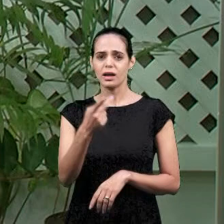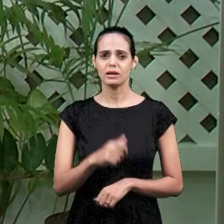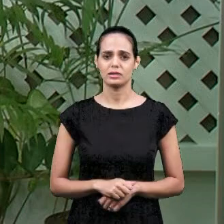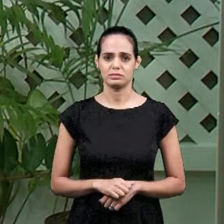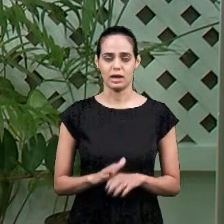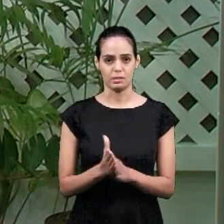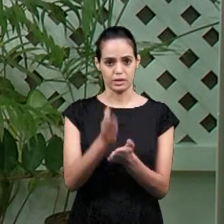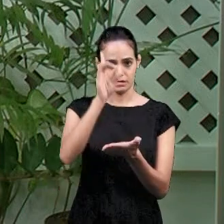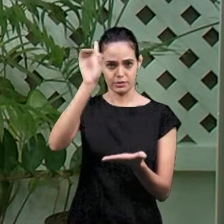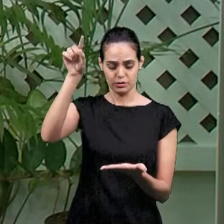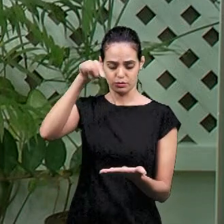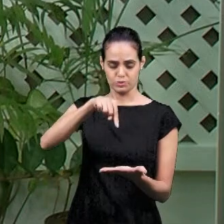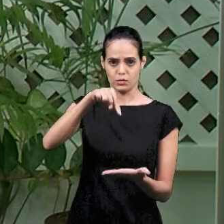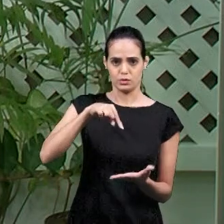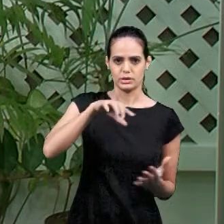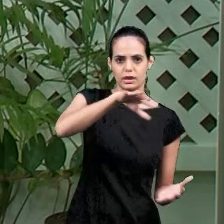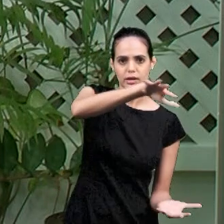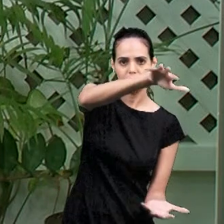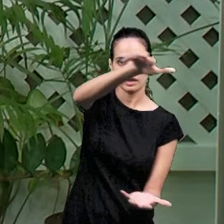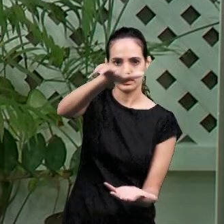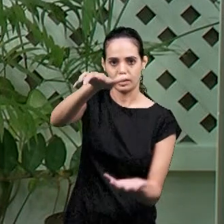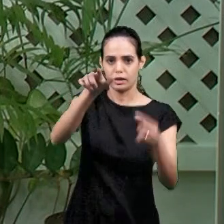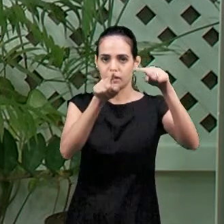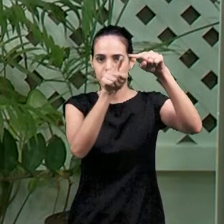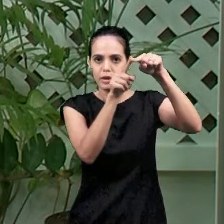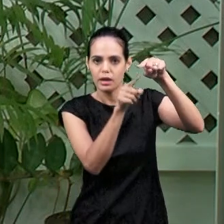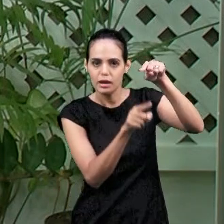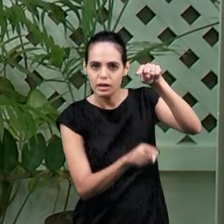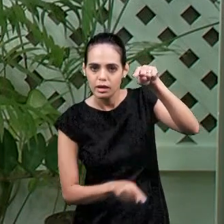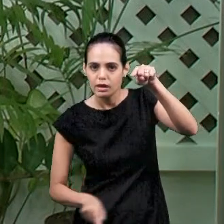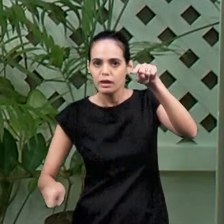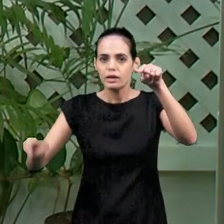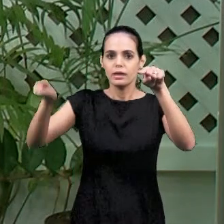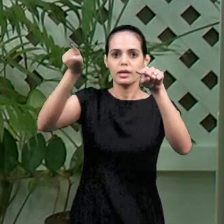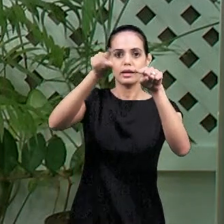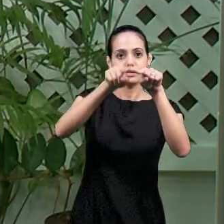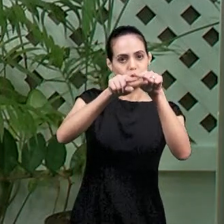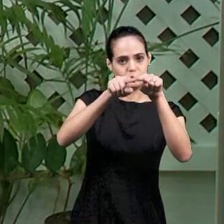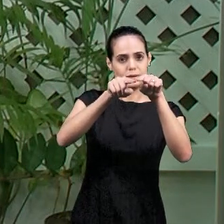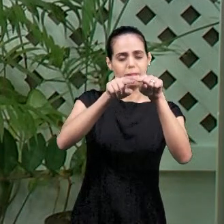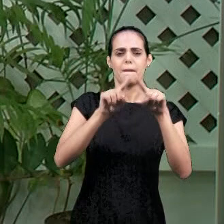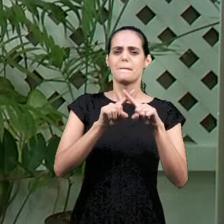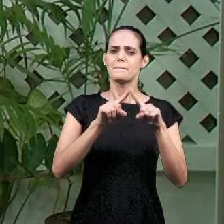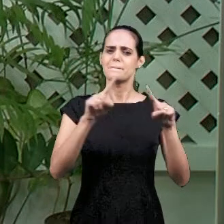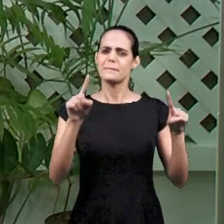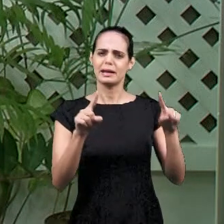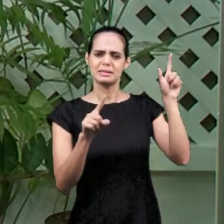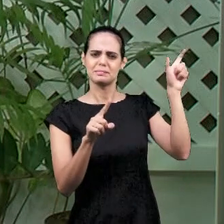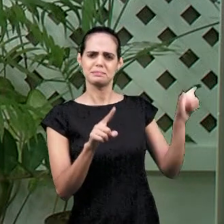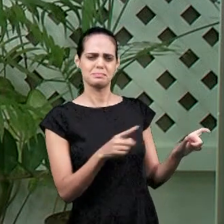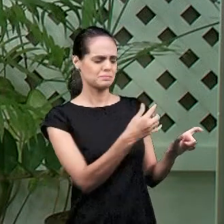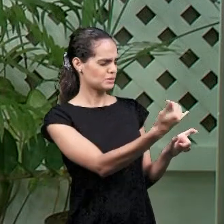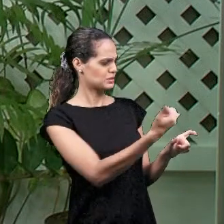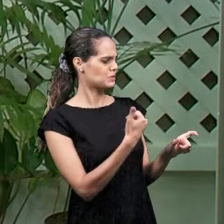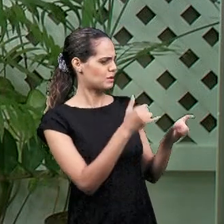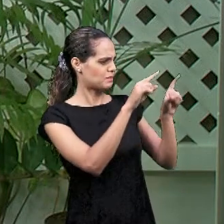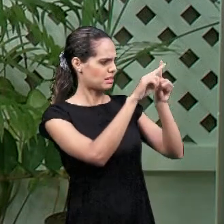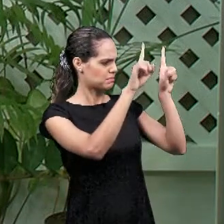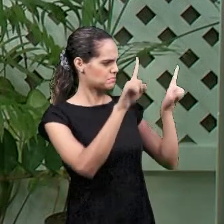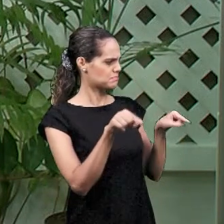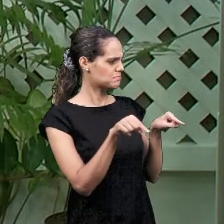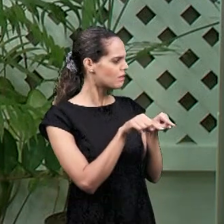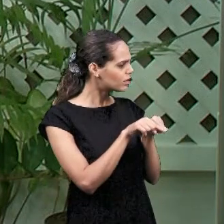pense d'une manière. Certains disent que la terre est ronde. La Bible dit que la terre est ronde. Il y a